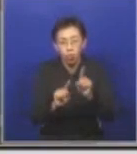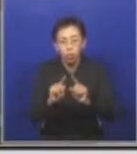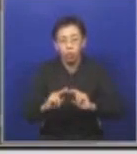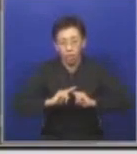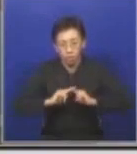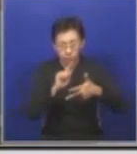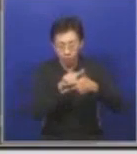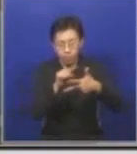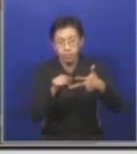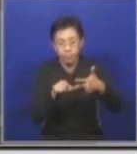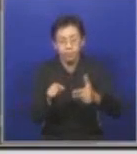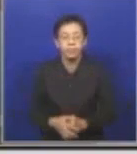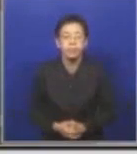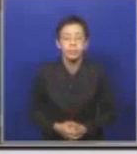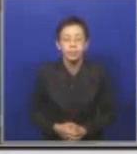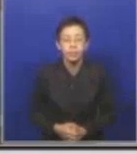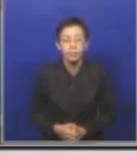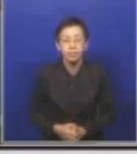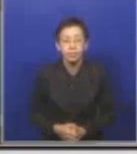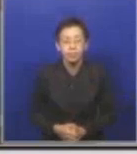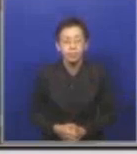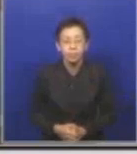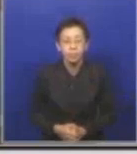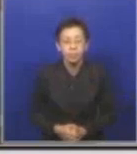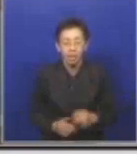โน้ทแต่ถ้าซื้อหุ้นคู่ก็จะดูผัดในตลาดหลักทรัพย์แบบง่ายๆคือถ้าตาสารหนี้สูง